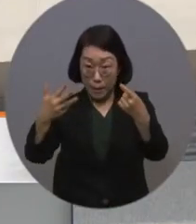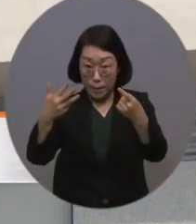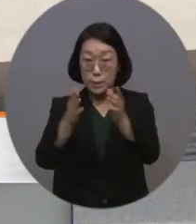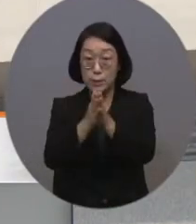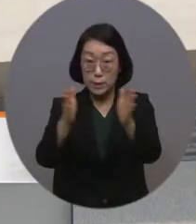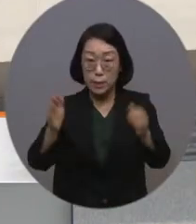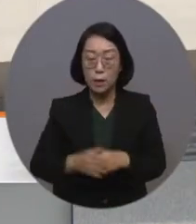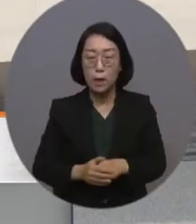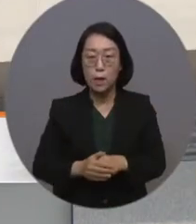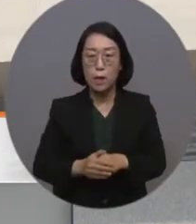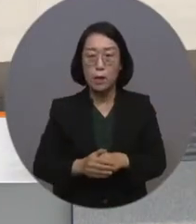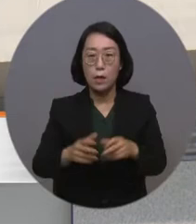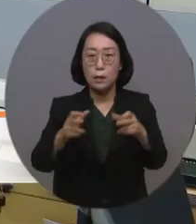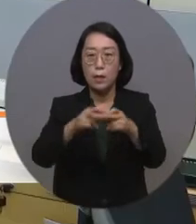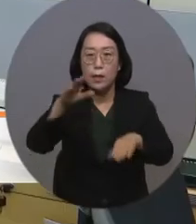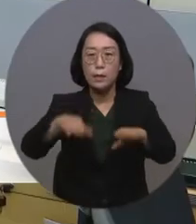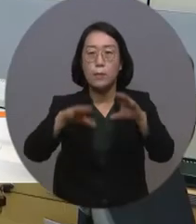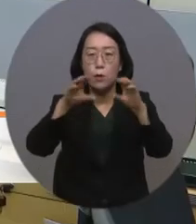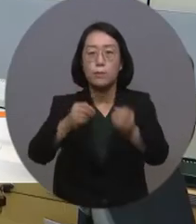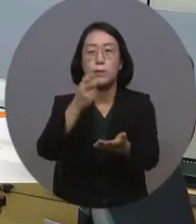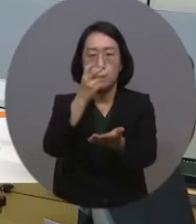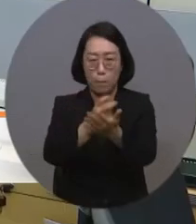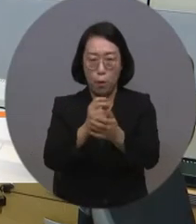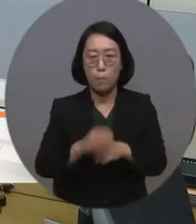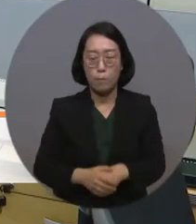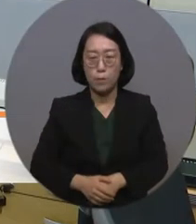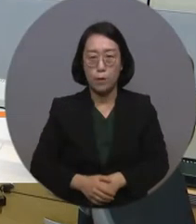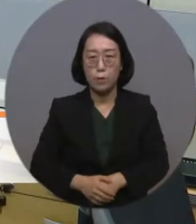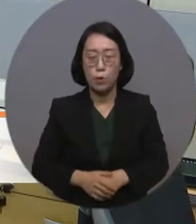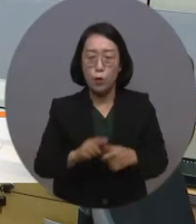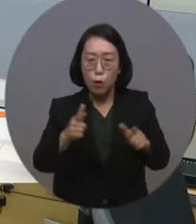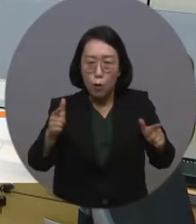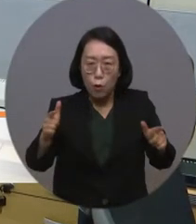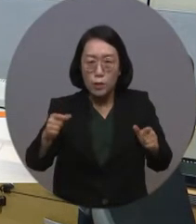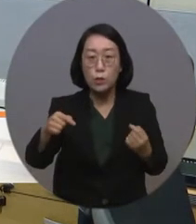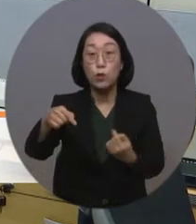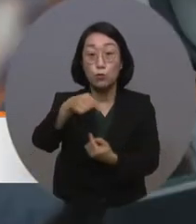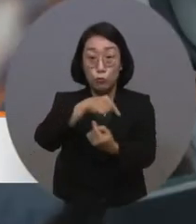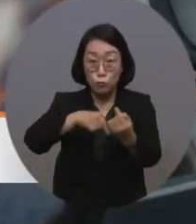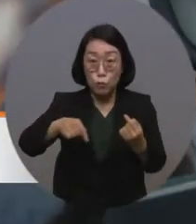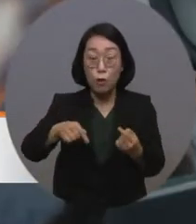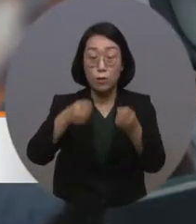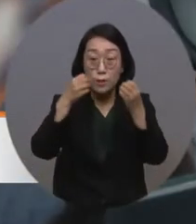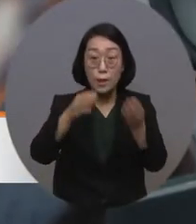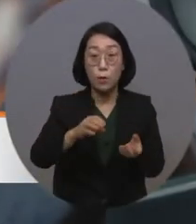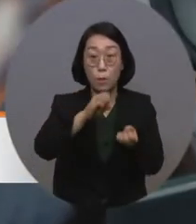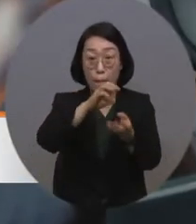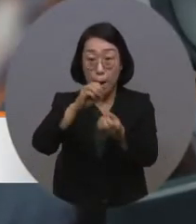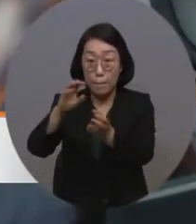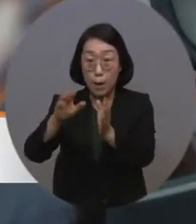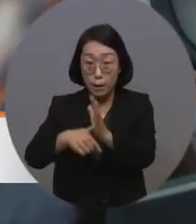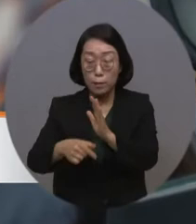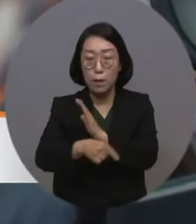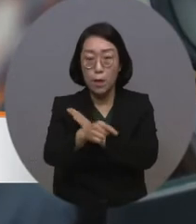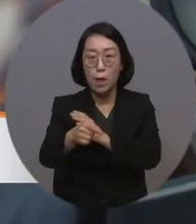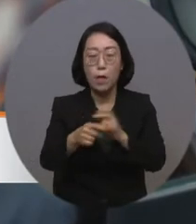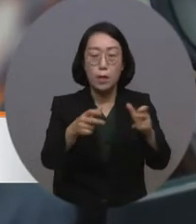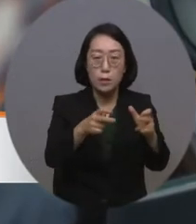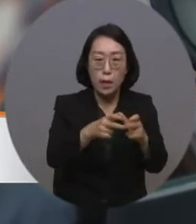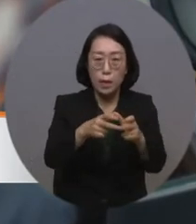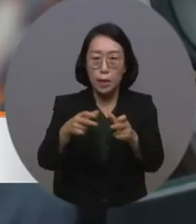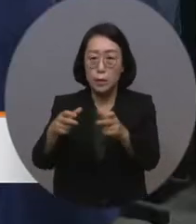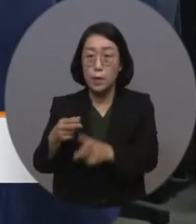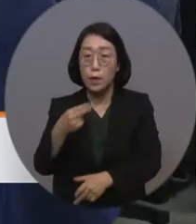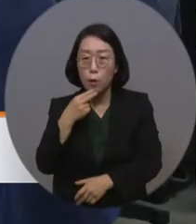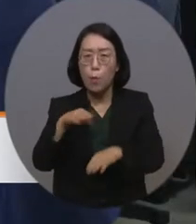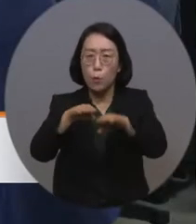장애인 차별금지법에서 키오스크, 모바일 앱 등을 운영 배포할 때 장애인이 비장애인과 동등하게